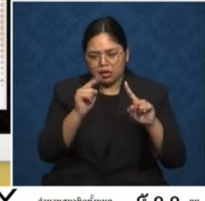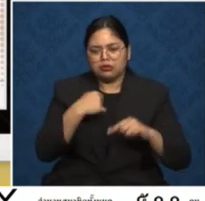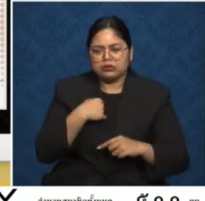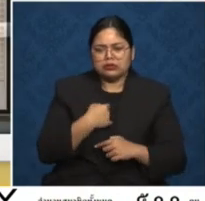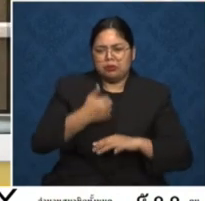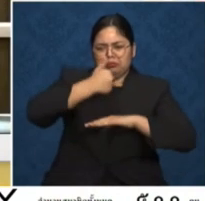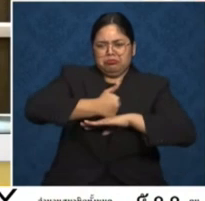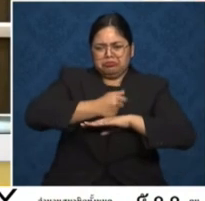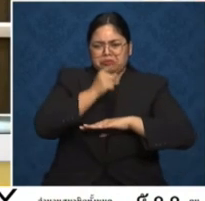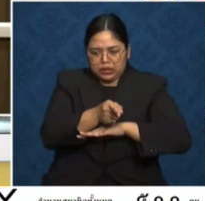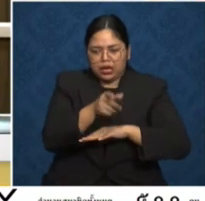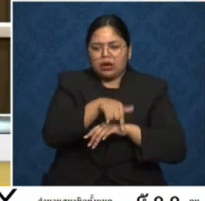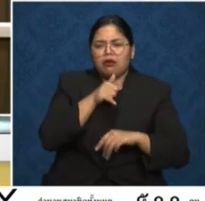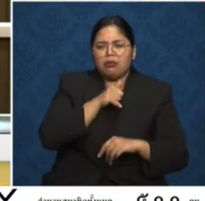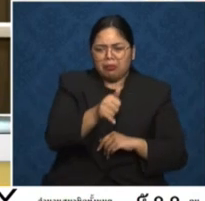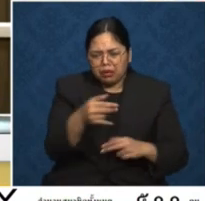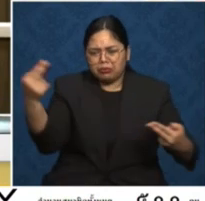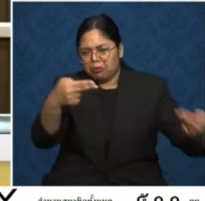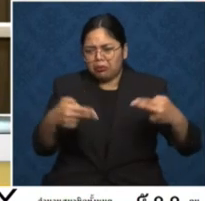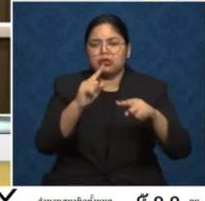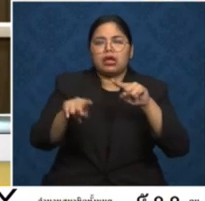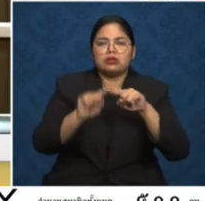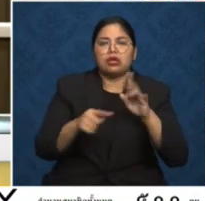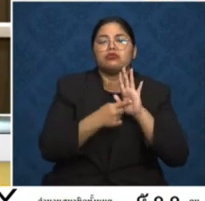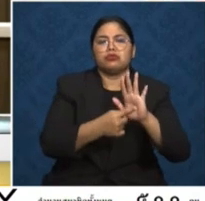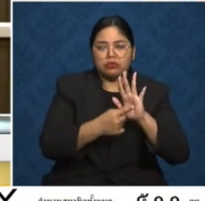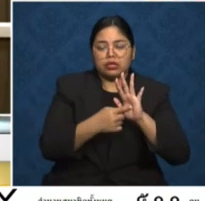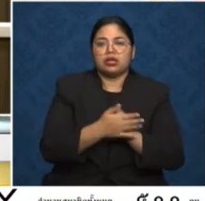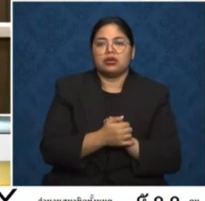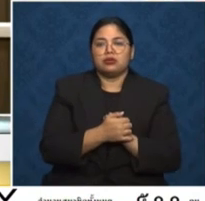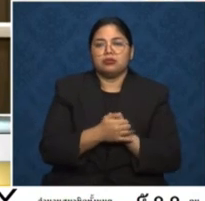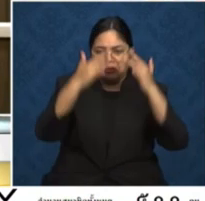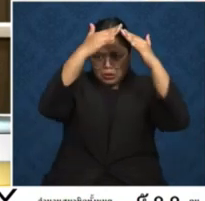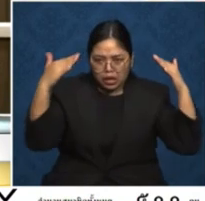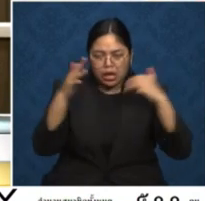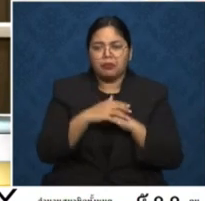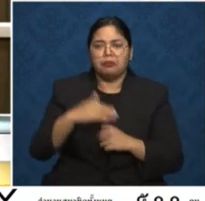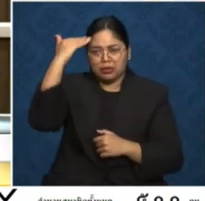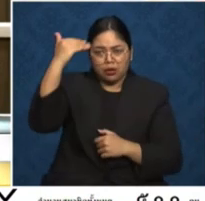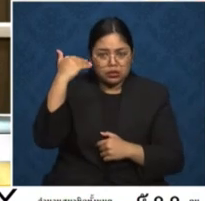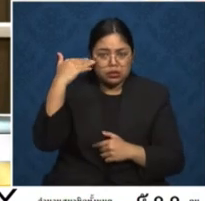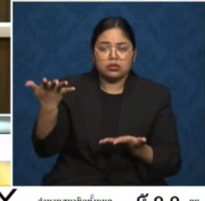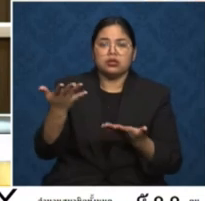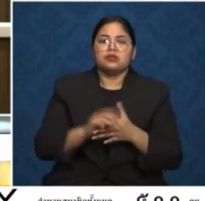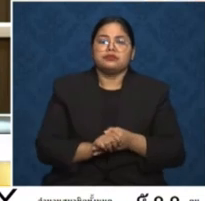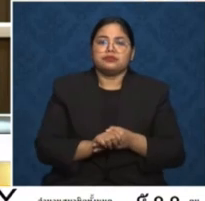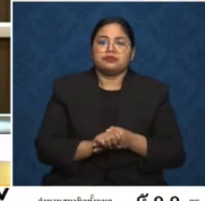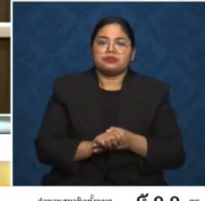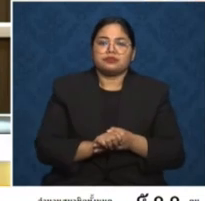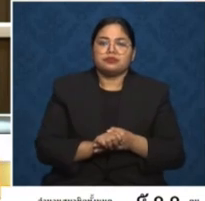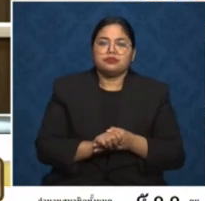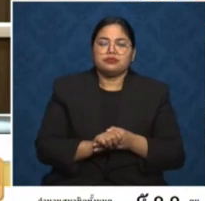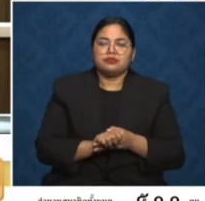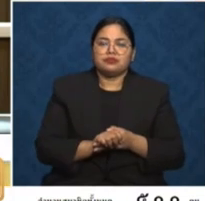าก็ให้เขาไปทำสงครามไปรบยกตัวอย่างไปเวียดนามก็ดีไปเกาหลีก็ดีหรือว่าสม